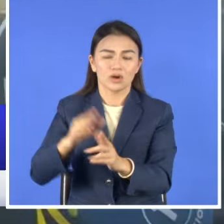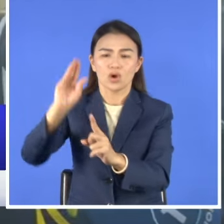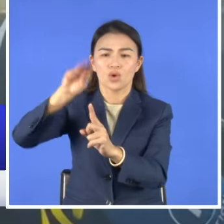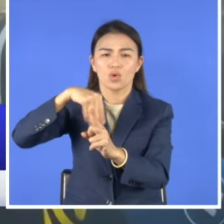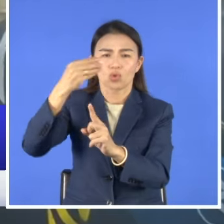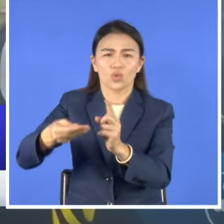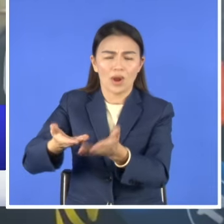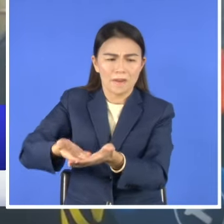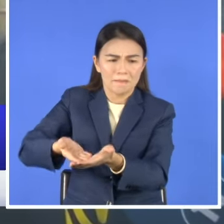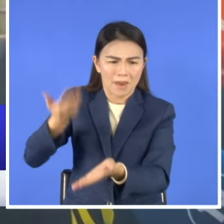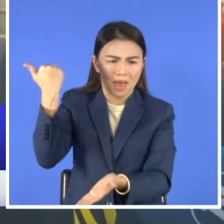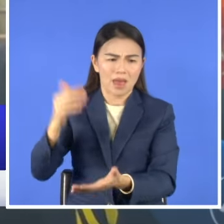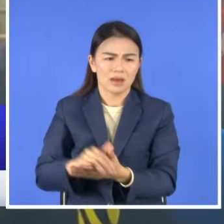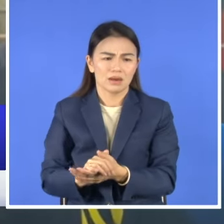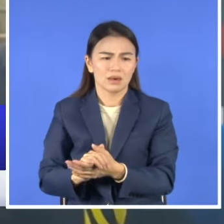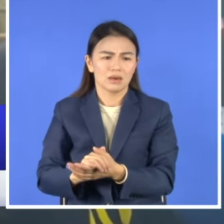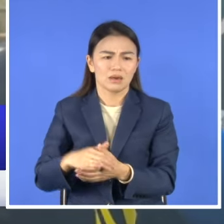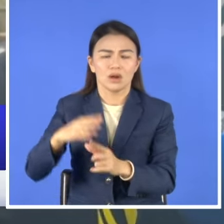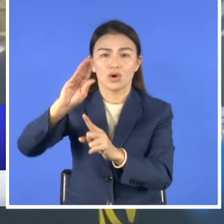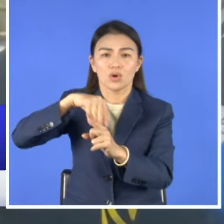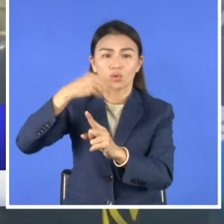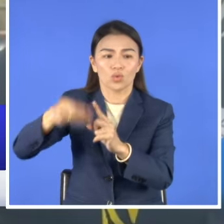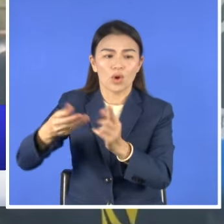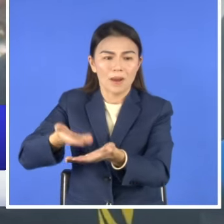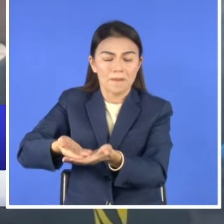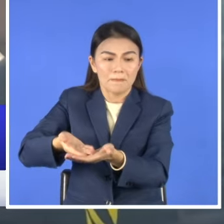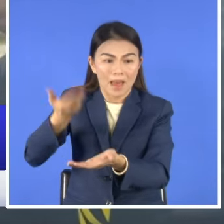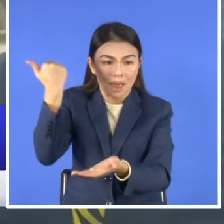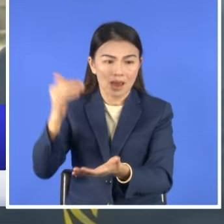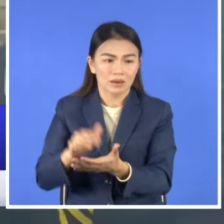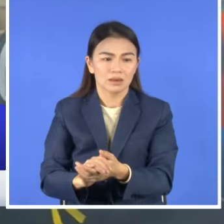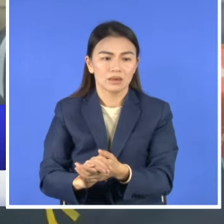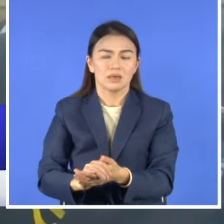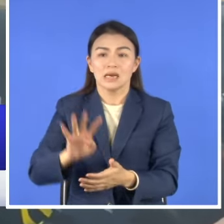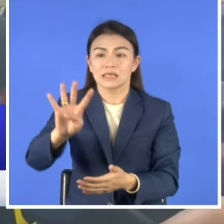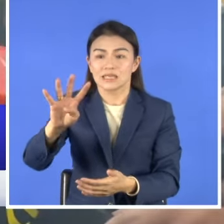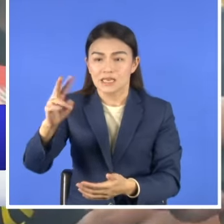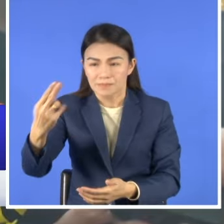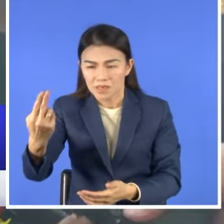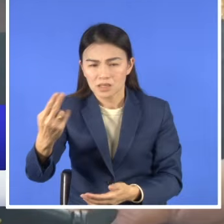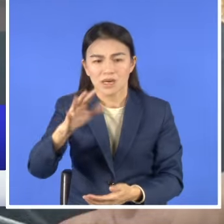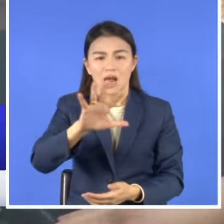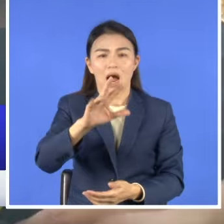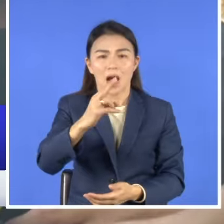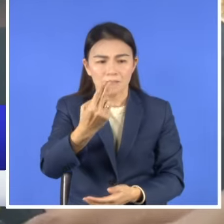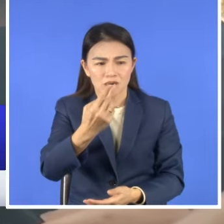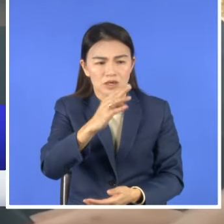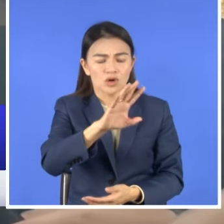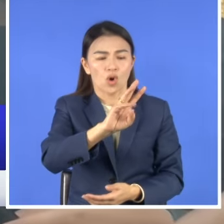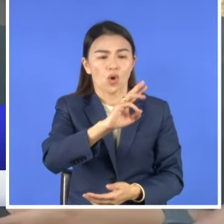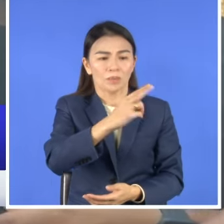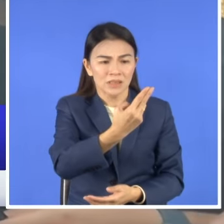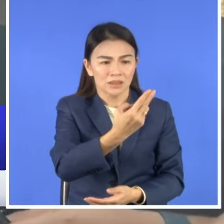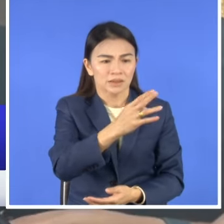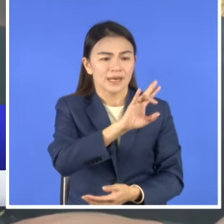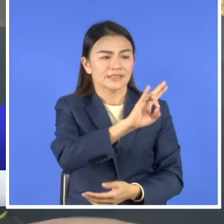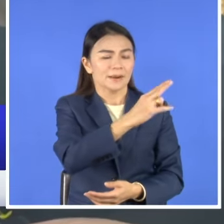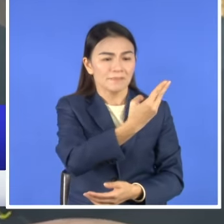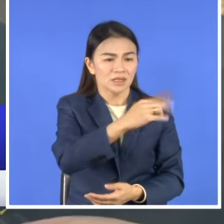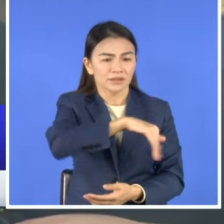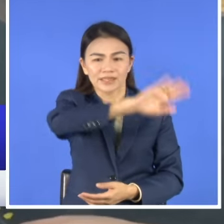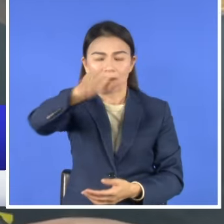แม่กล้วยนี่แพงมากนะครับกล้วยแต่ละเจ้านี้ 40,000กว่าบาท 50,0006,000บางเจ้า 70,000ขึ้นคุหมดเลย